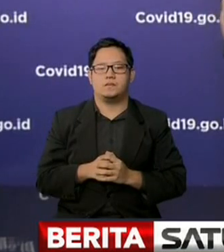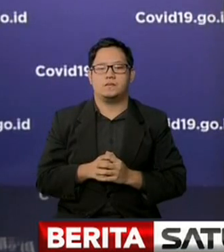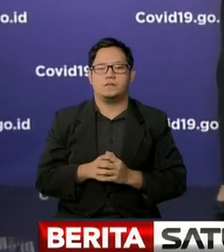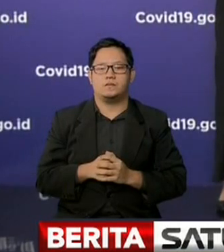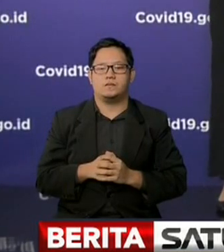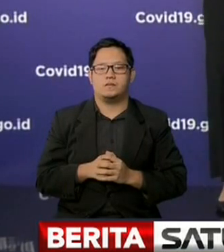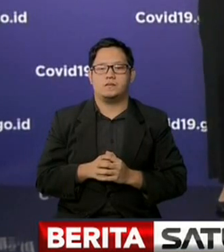hai hai